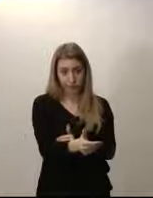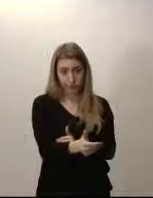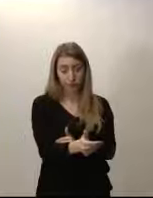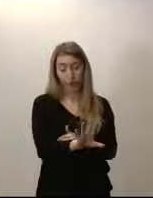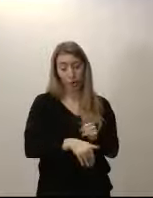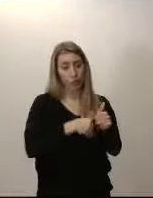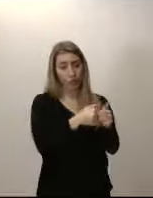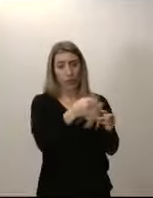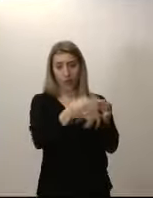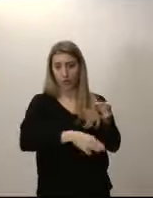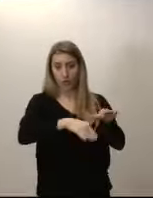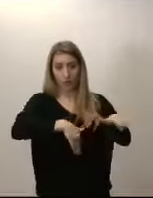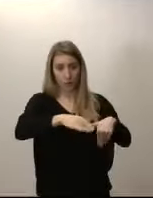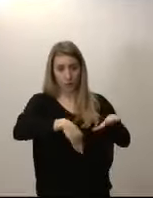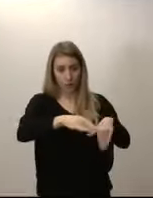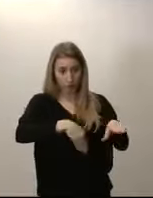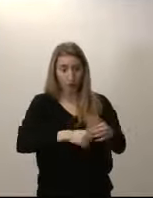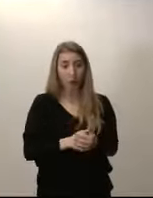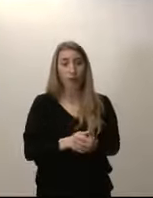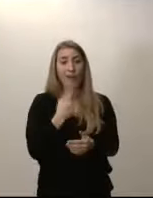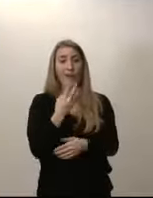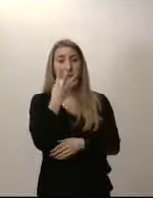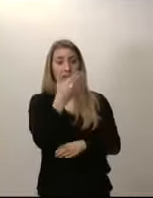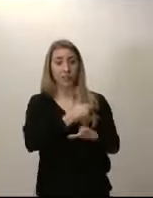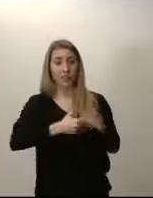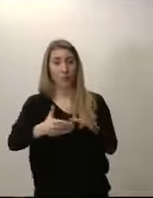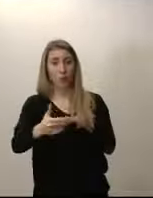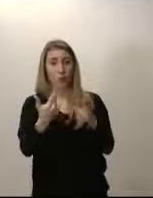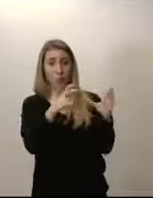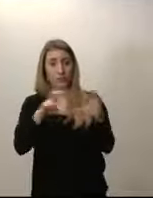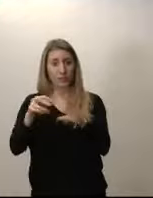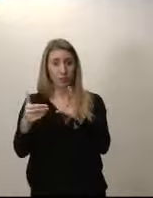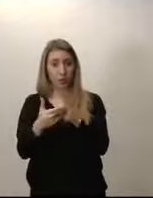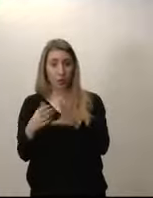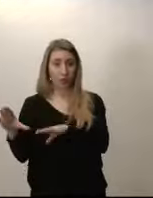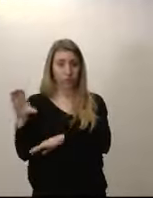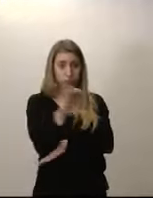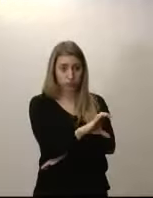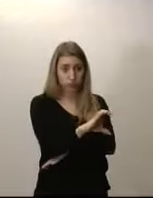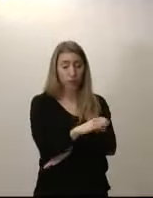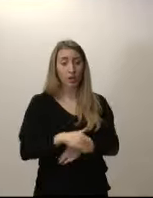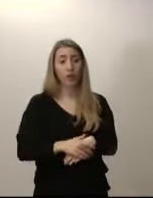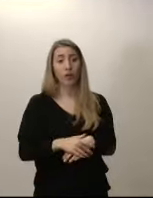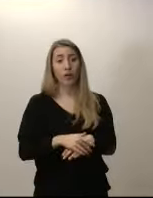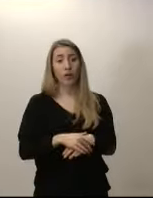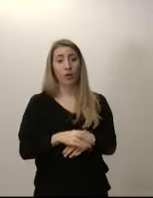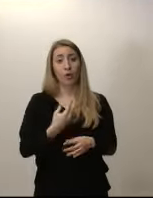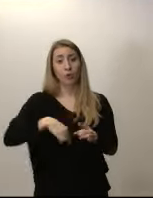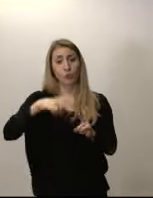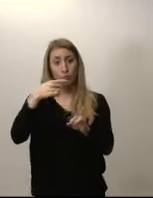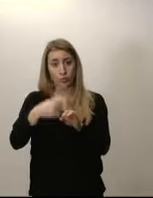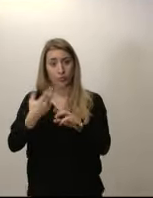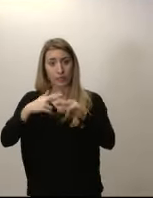de fonctionnement. L'affectation de 4,8 millions pour couvrir, additionner à l'excédent